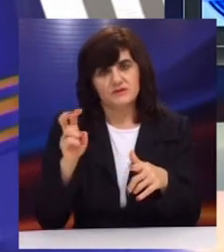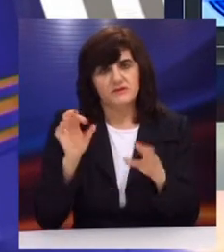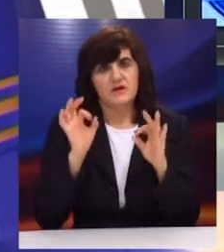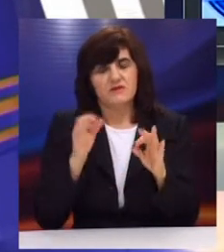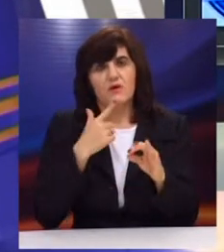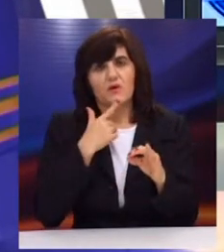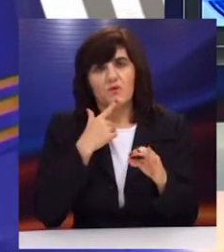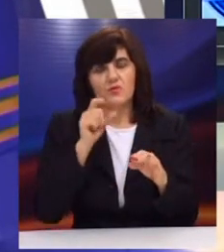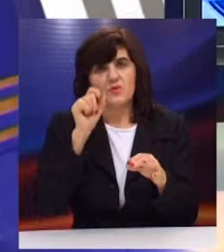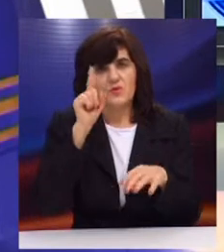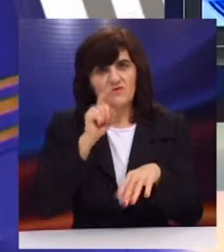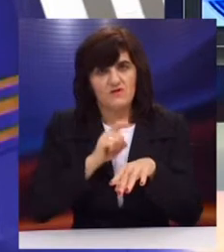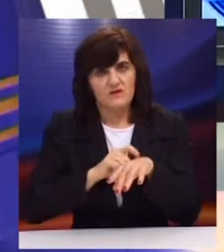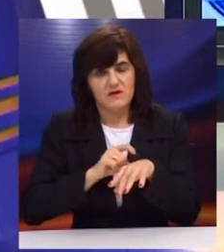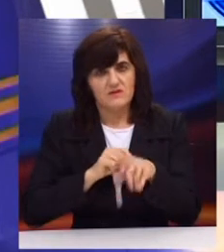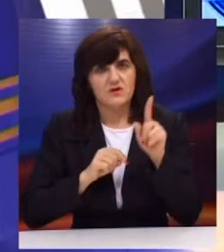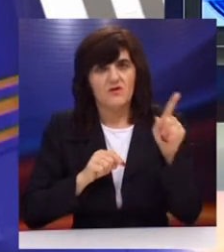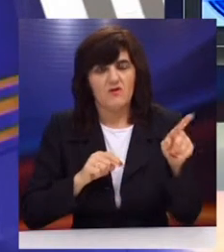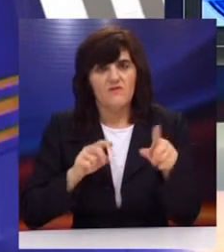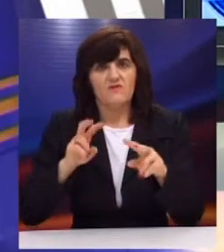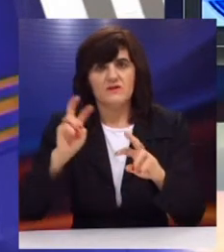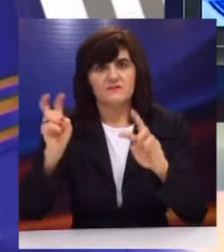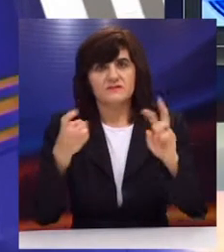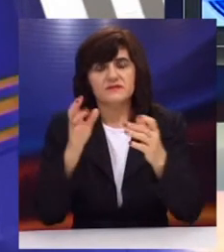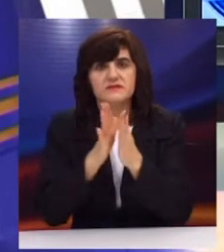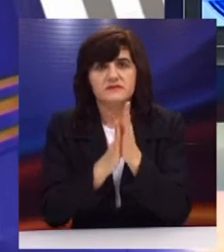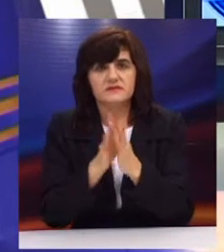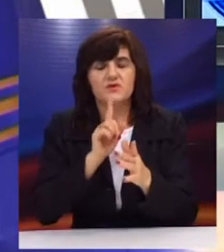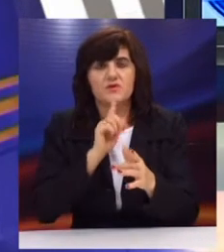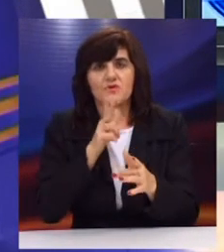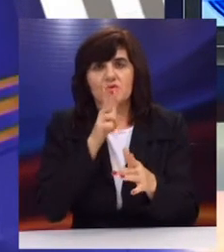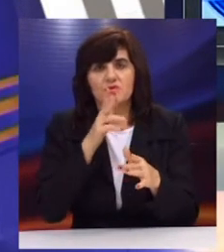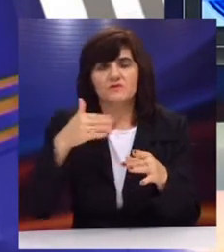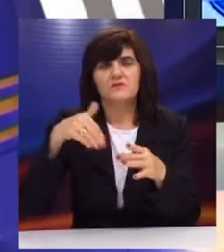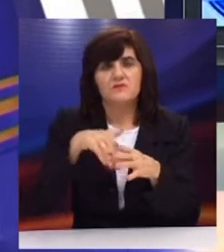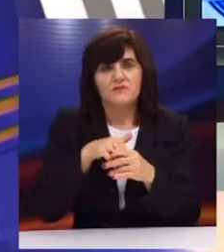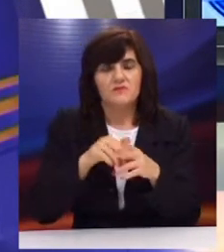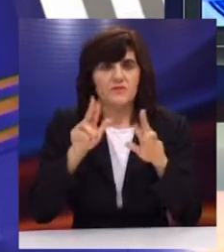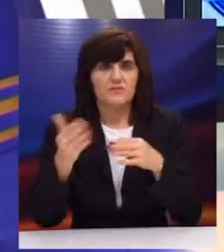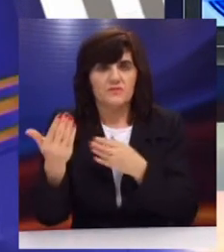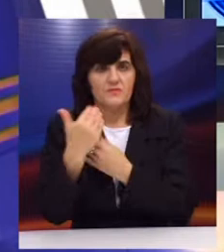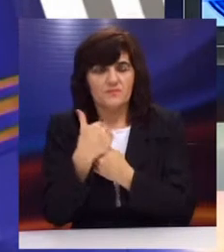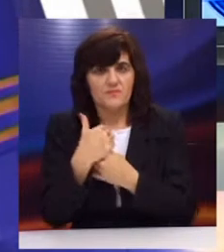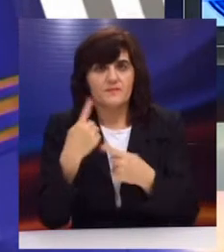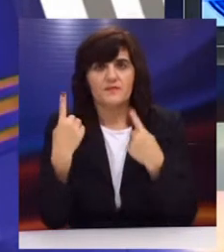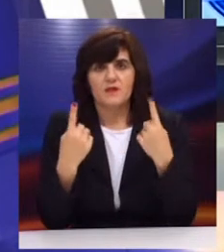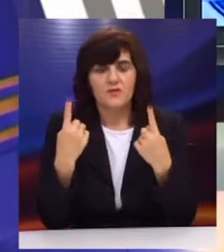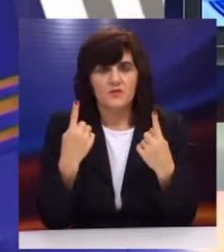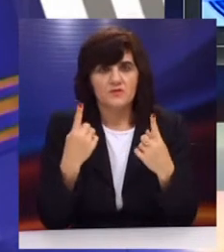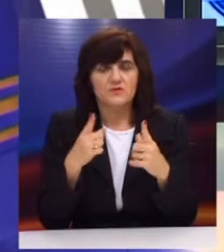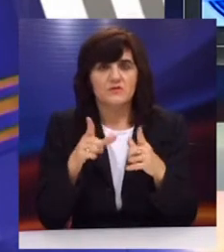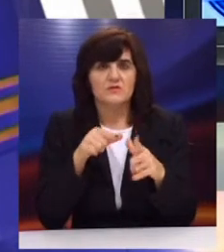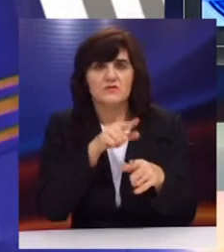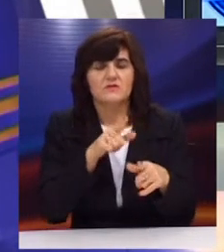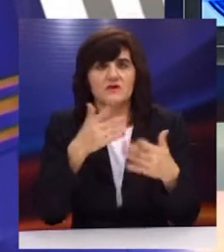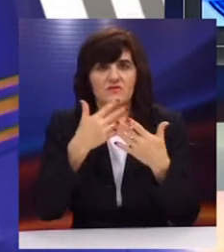Svakog utorka o 12 časova ova služba organizuje grupne razgovore sa zainteresovanim nezaposlenima kojima se prezentuju uslovi rada u ćerki firmi